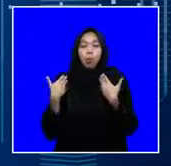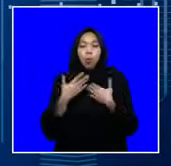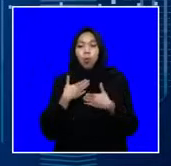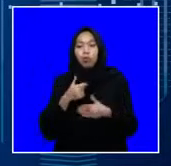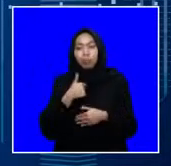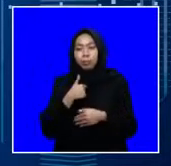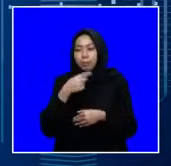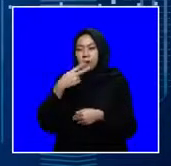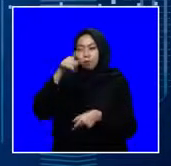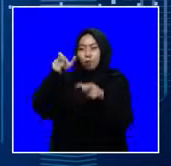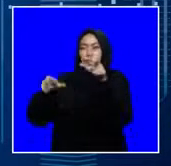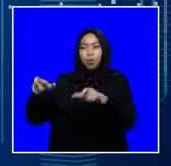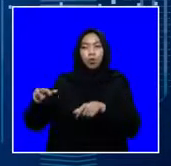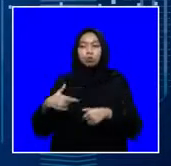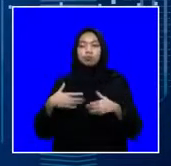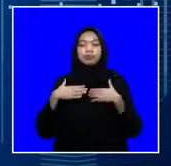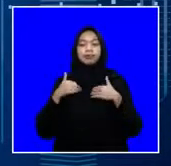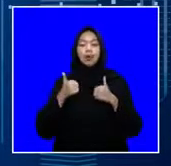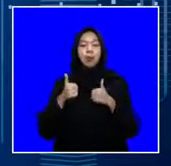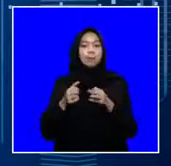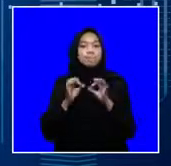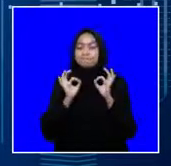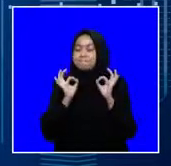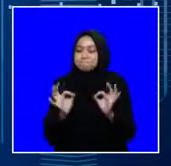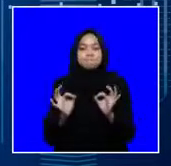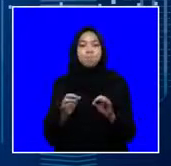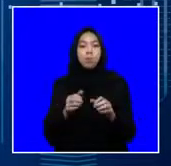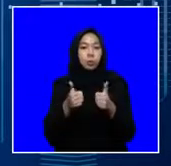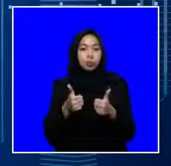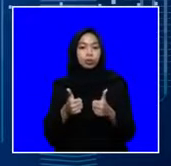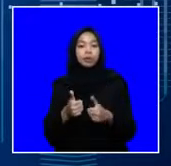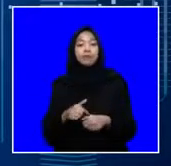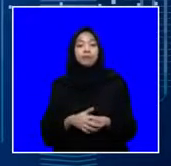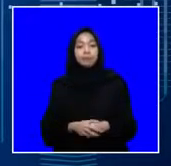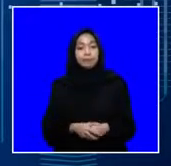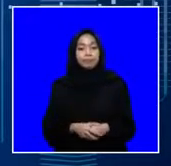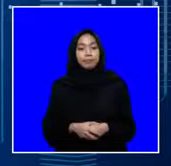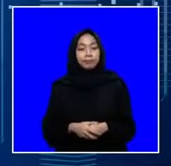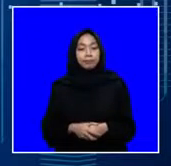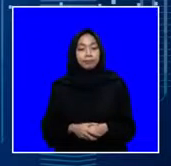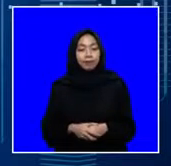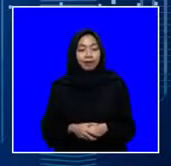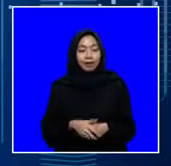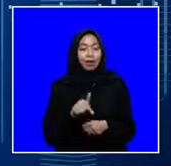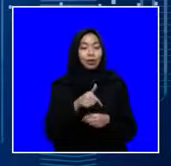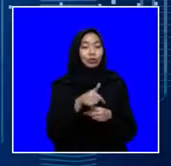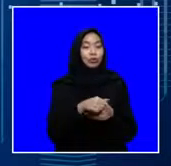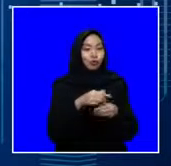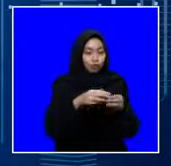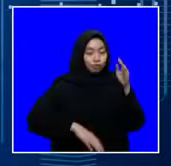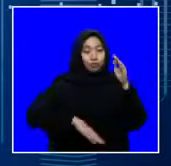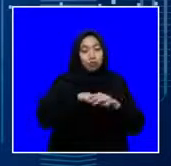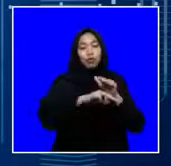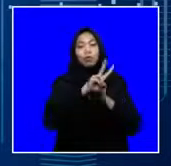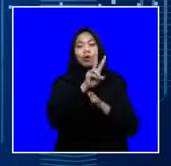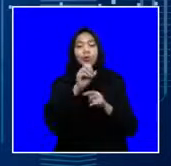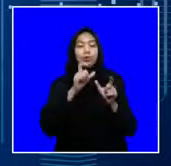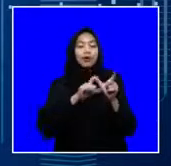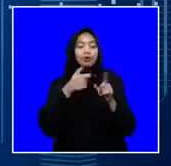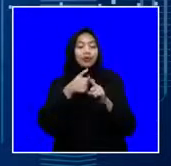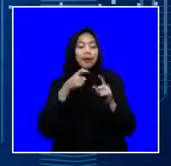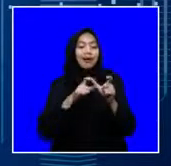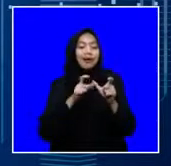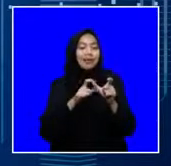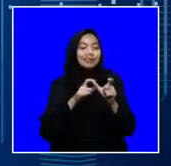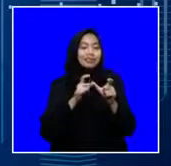dan sosial mahasiswa-mahasiswa kita yang luar biasa. Dan tentunya dengan mendapatkan full 20 SKS. jadinya tidak ada pengorbanan